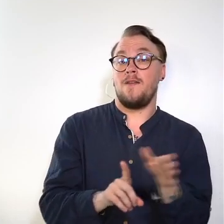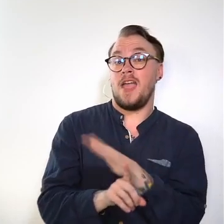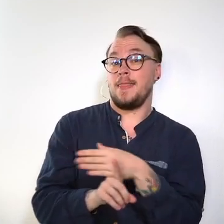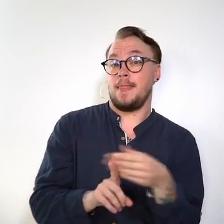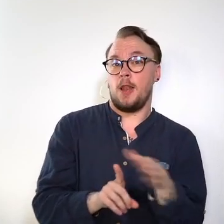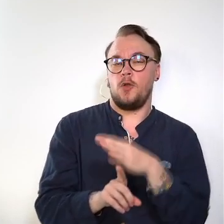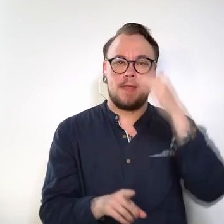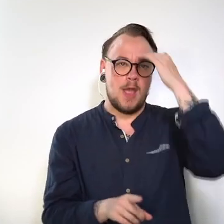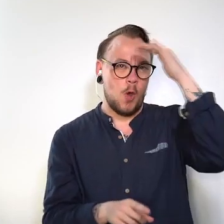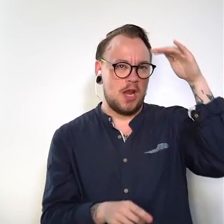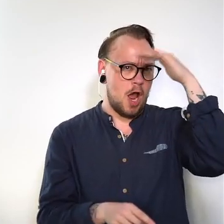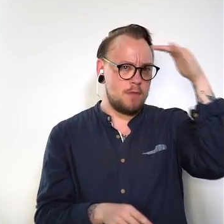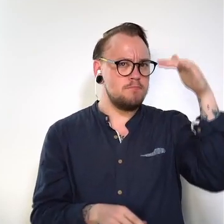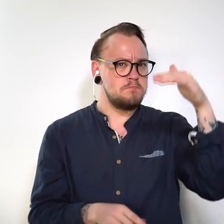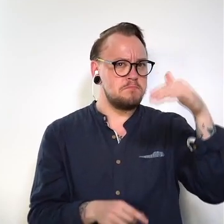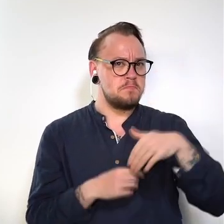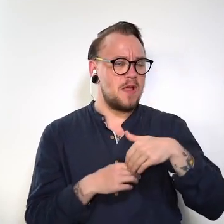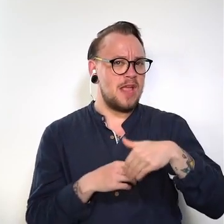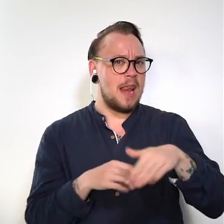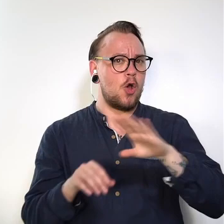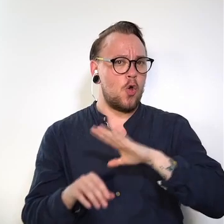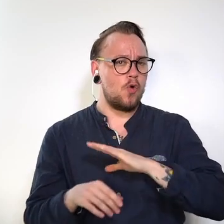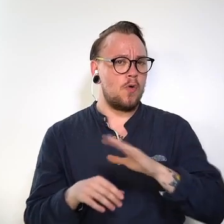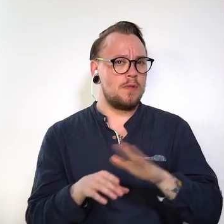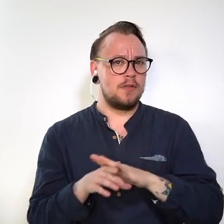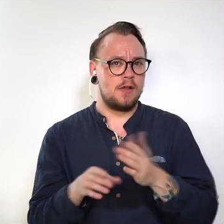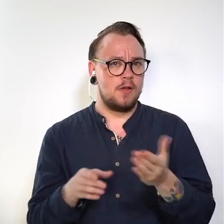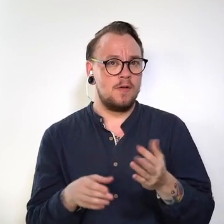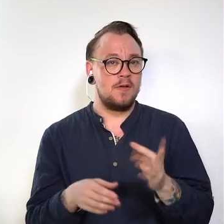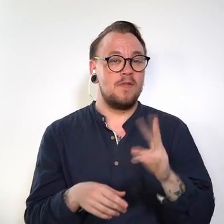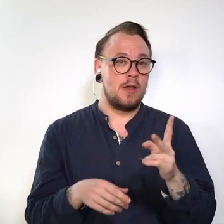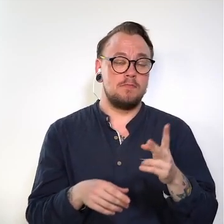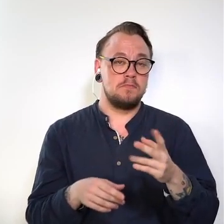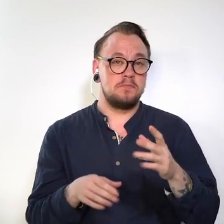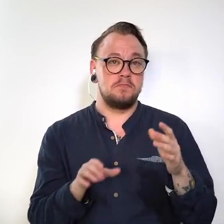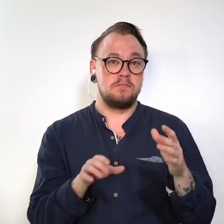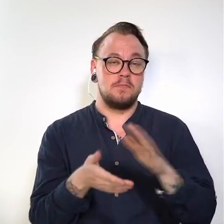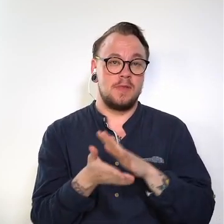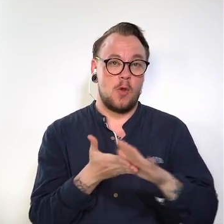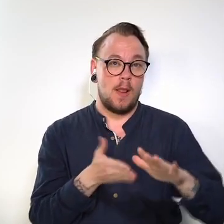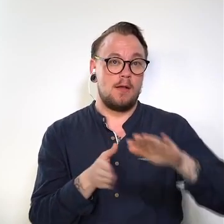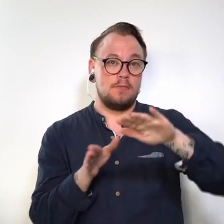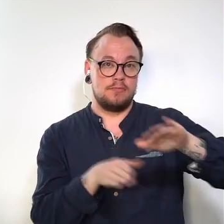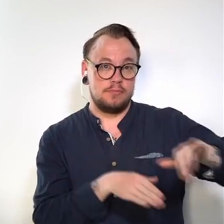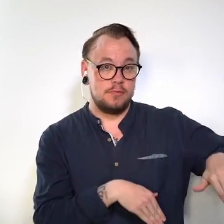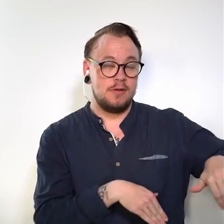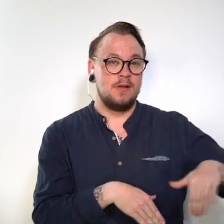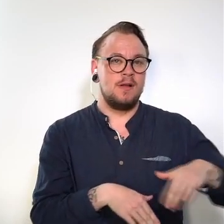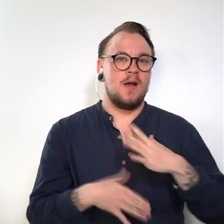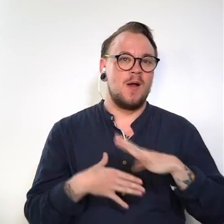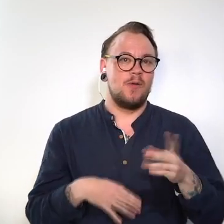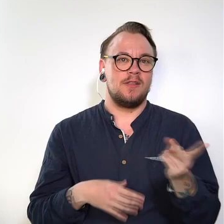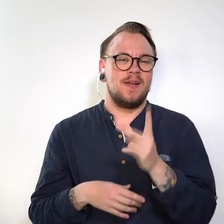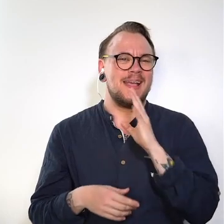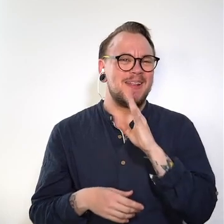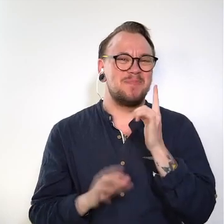väistynyt keskustelusta? Ja nyt voisin pyytää, että kumpi teistä haluakin vastata, niin haluatteko ensin kertoa hyvin lyhyesti, mikä on